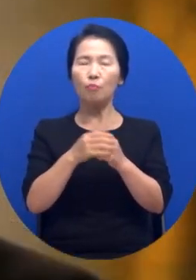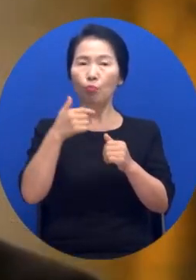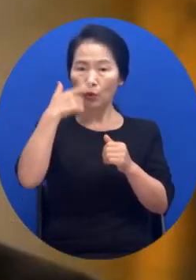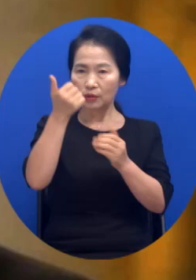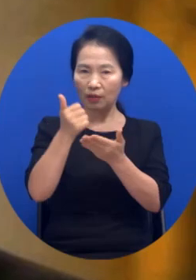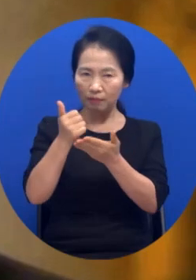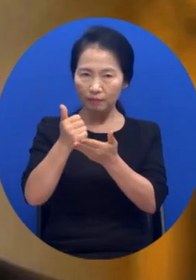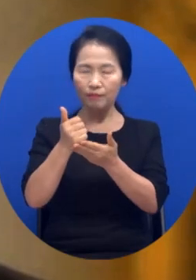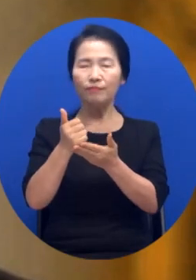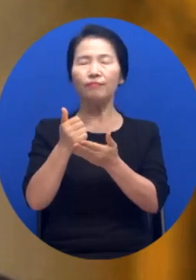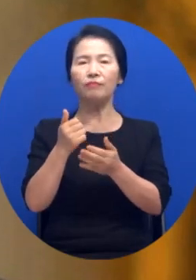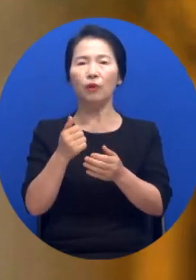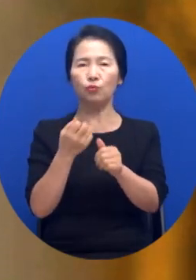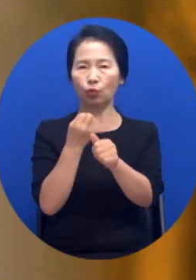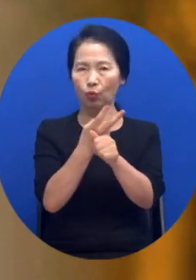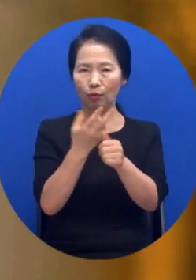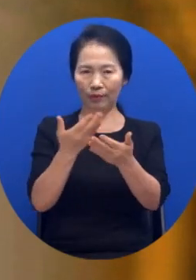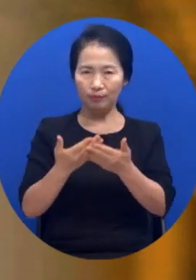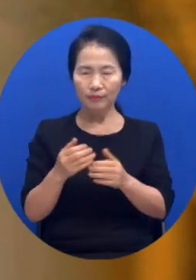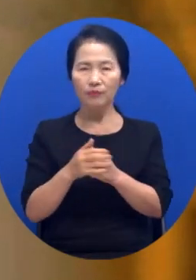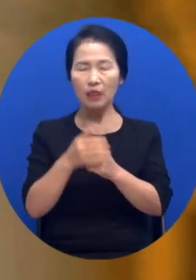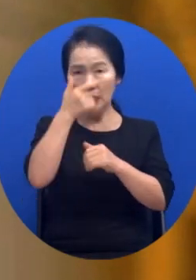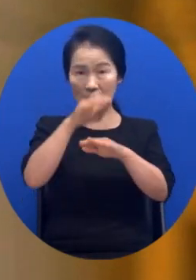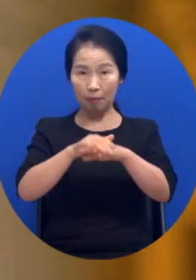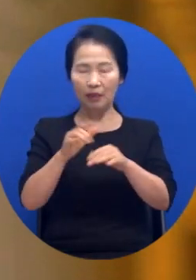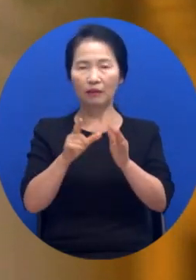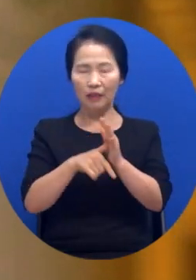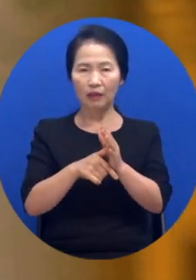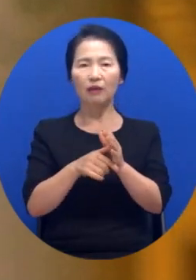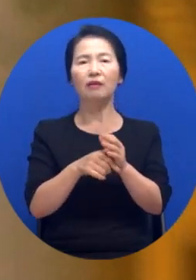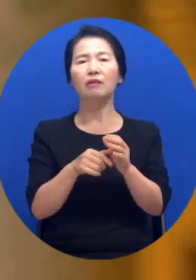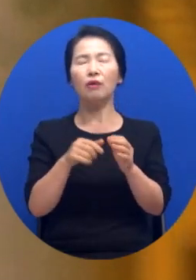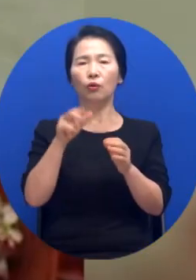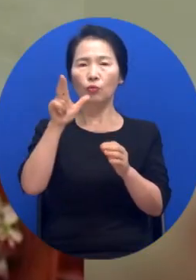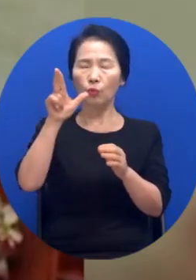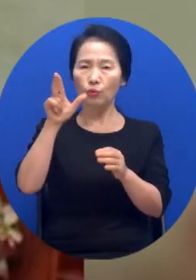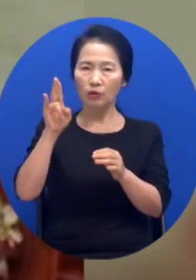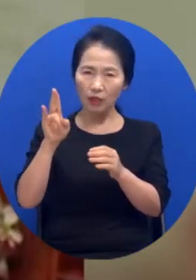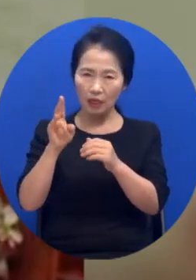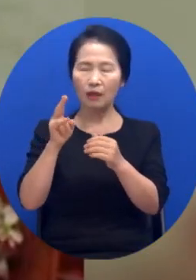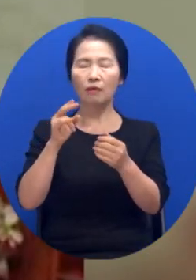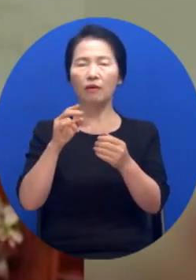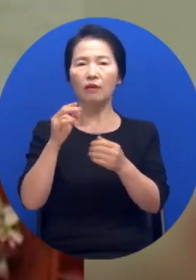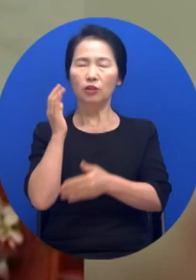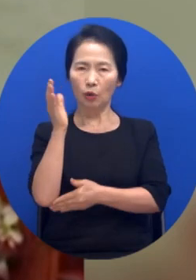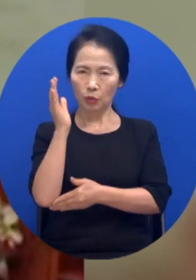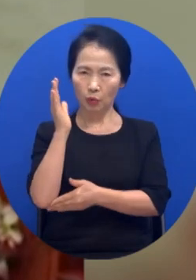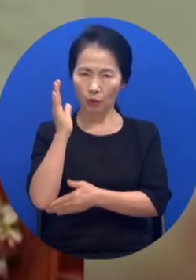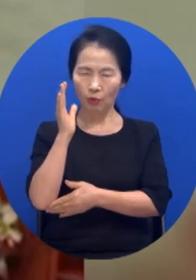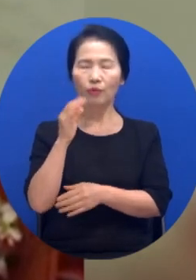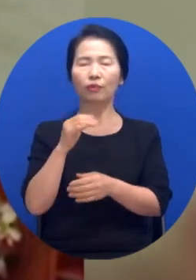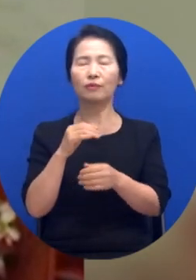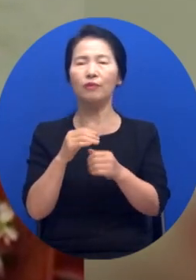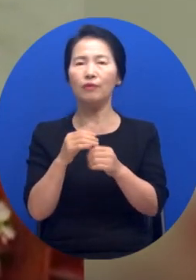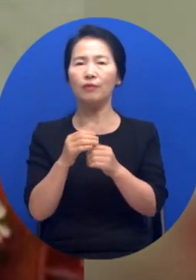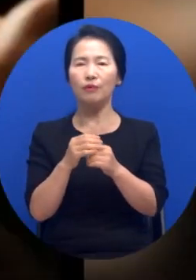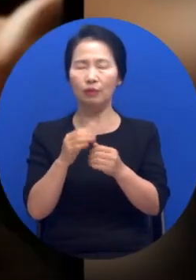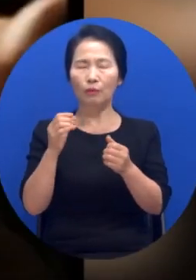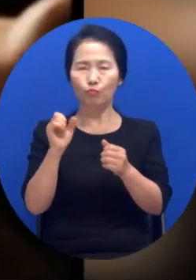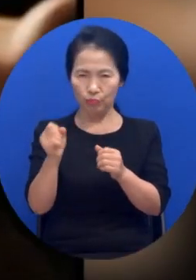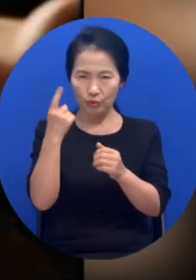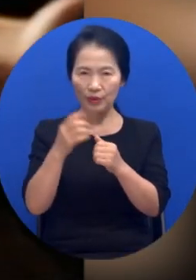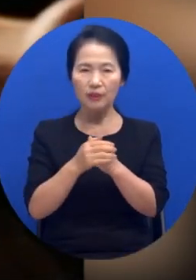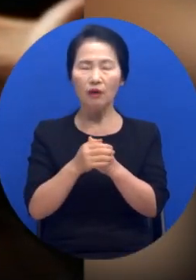씁니다 예배 때 동성애에 대한 혐오 설교를 했다는 이유 입니다 당시 동성애 단체들은 그린 목사가